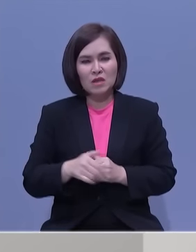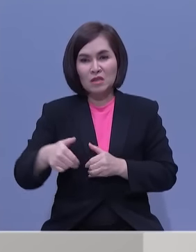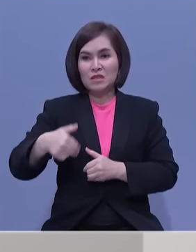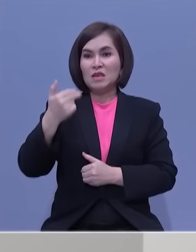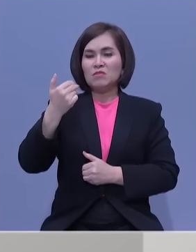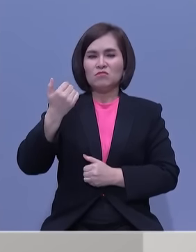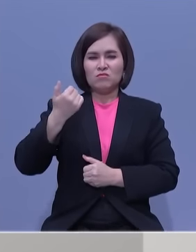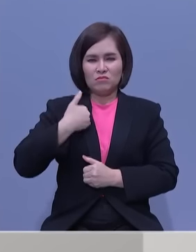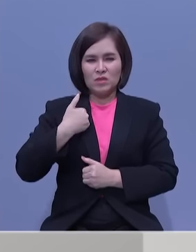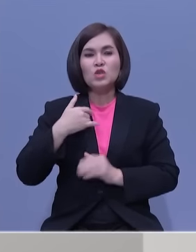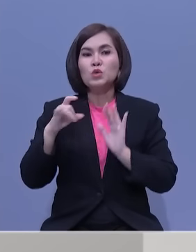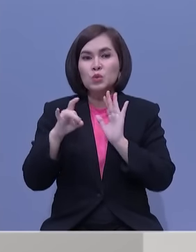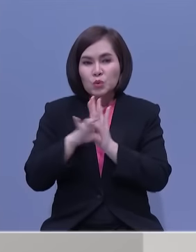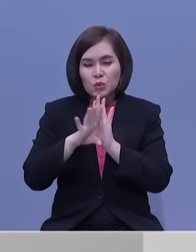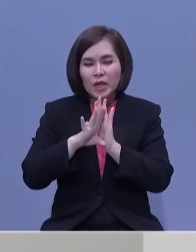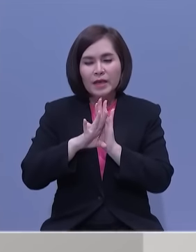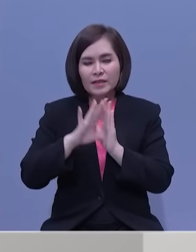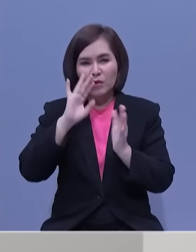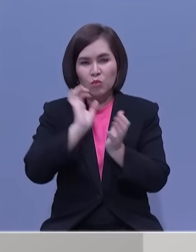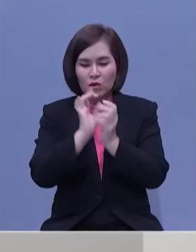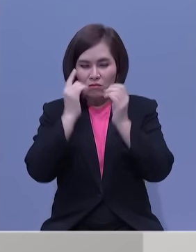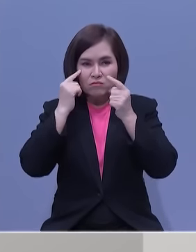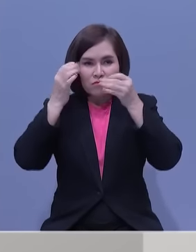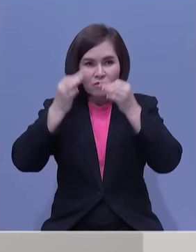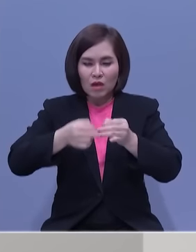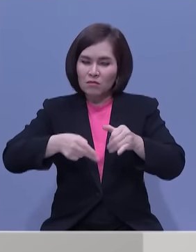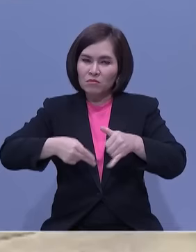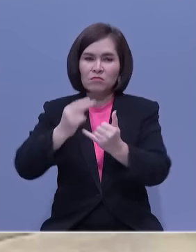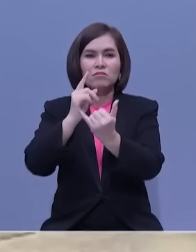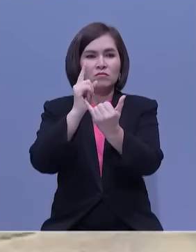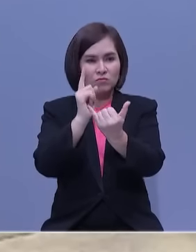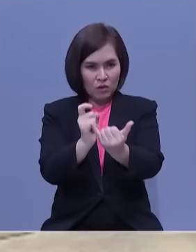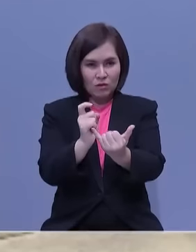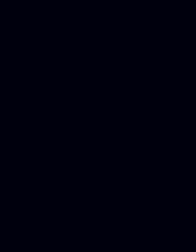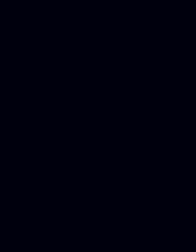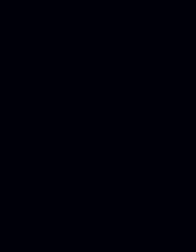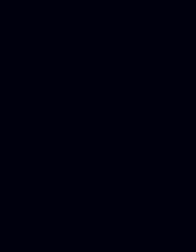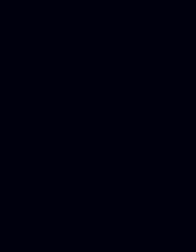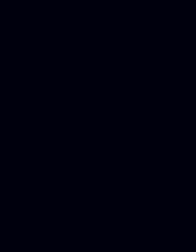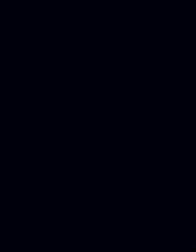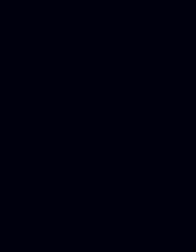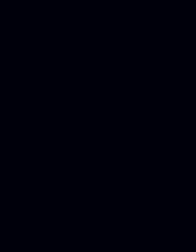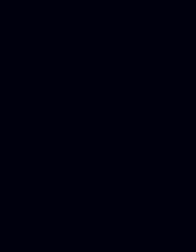ตำรวจอีกสุดท้ายตัดสินใจวิสามัญฆาตกรรมนะคะอื